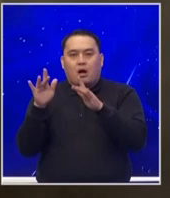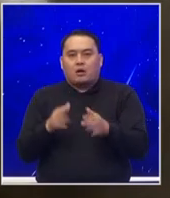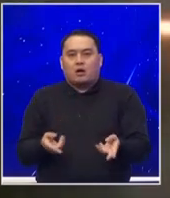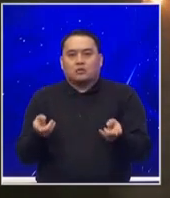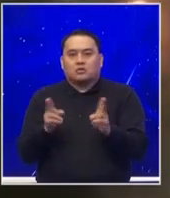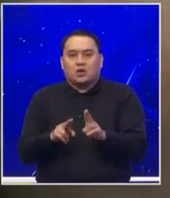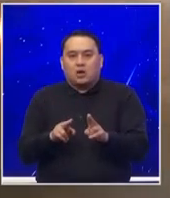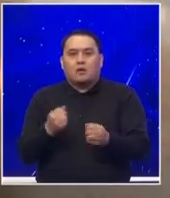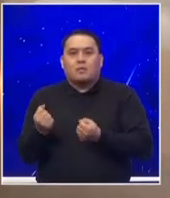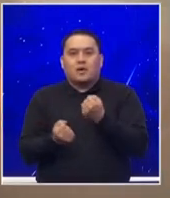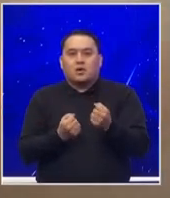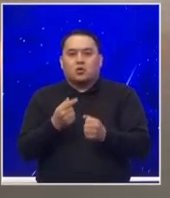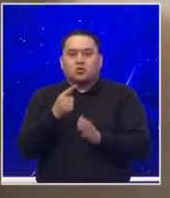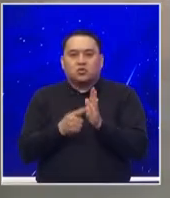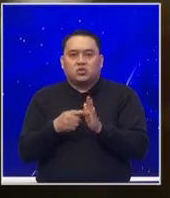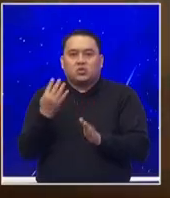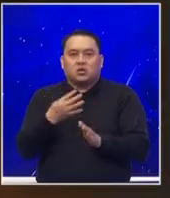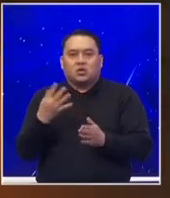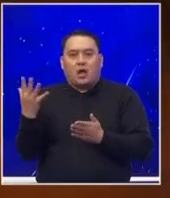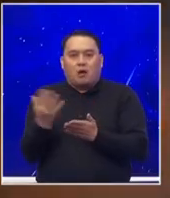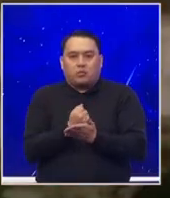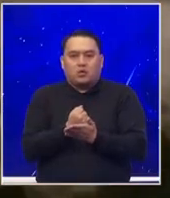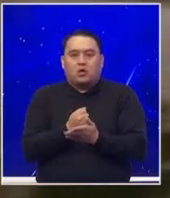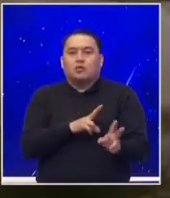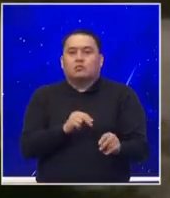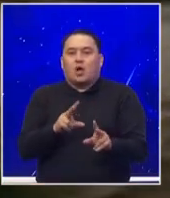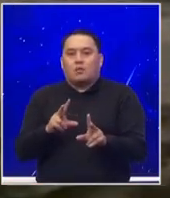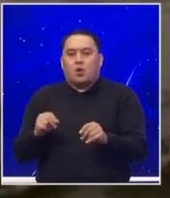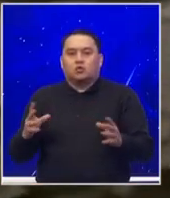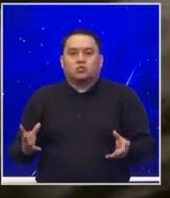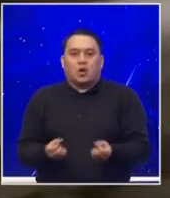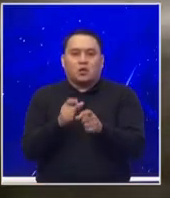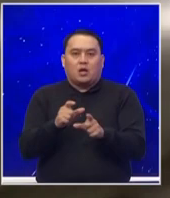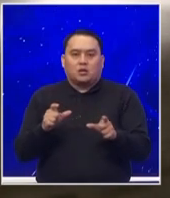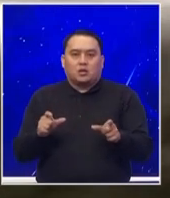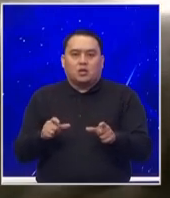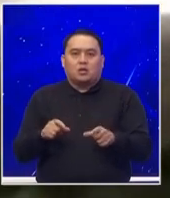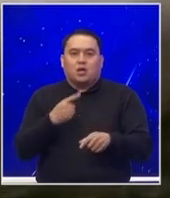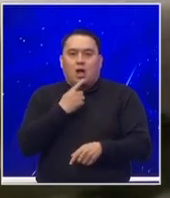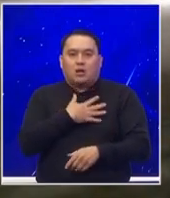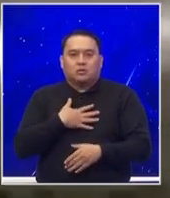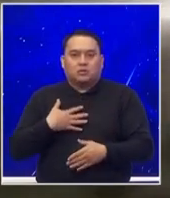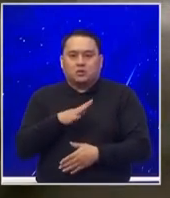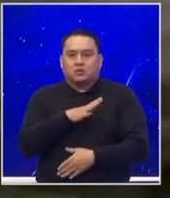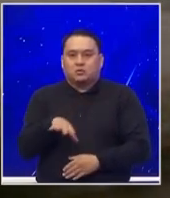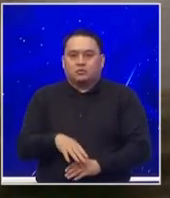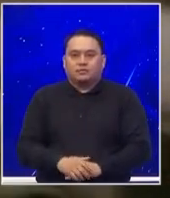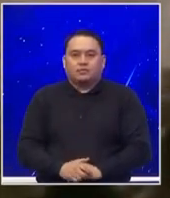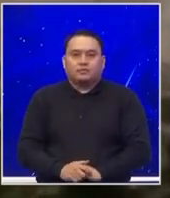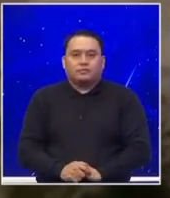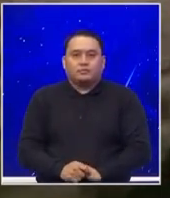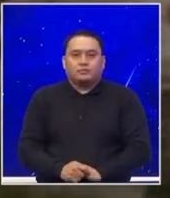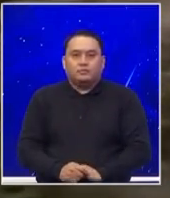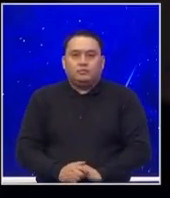қалған көліктер таңғы 7:40-та табылған. Абырой болғанда эвакуацияланған азаматтардың ешбірі медициналық көмекке жүгінбеді.